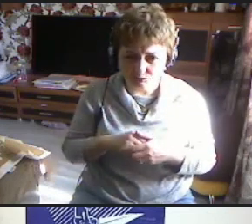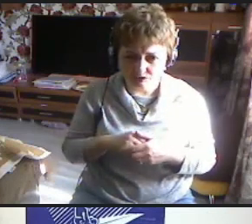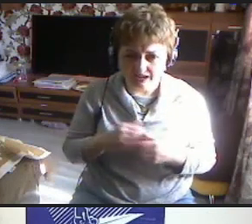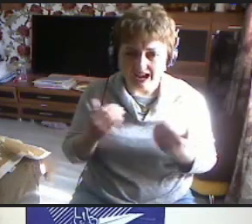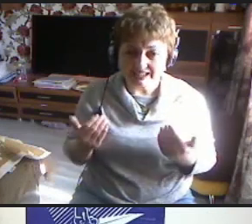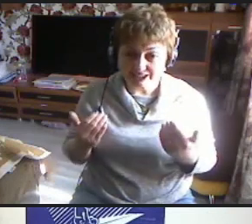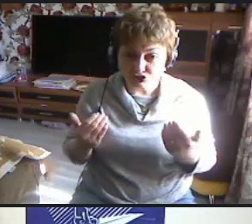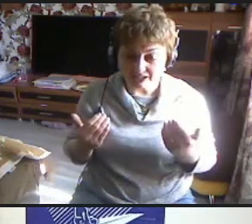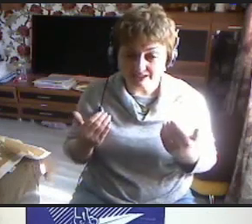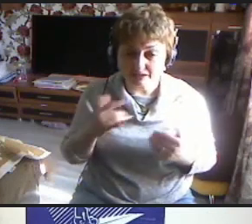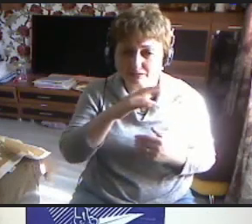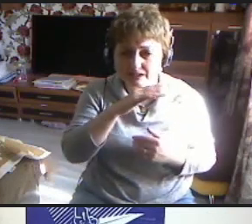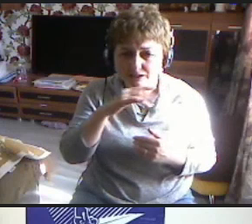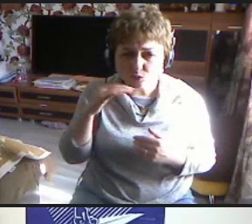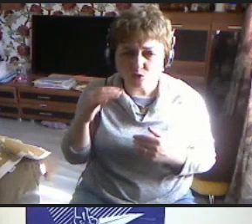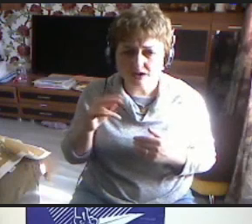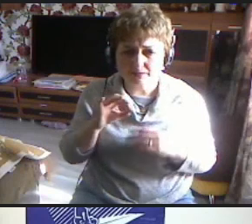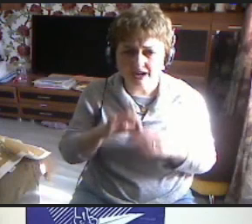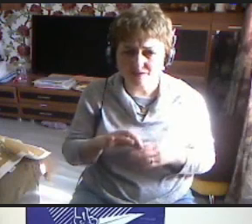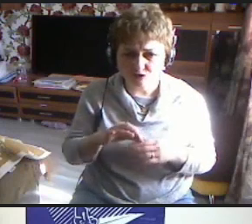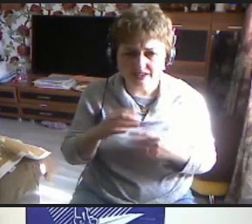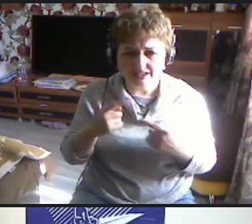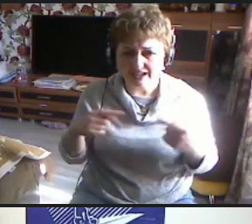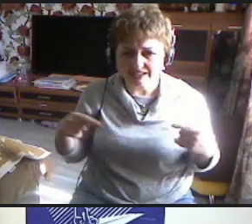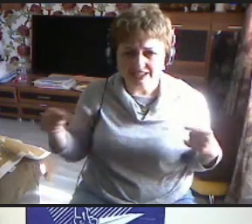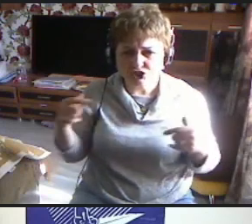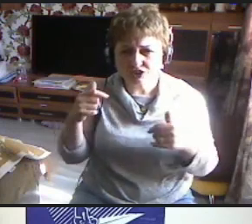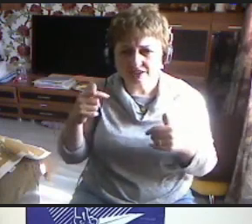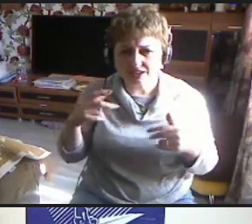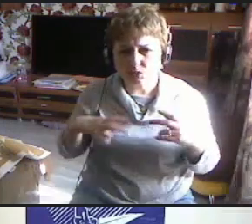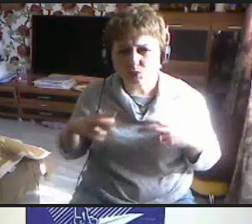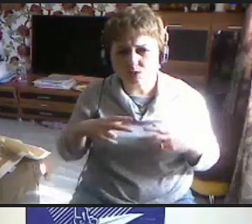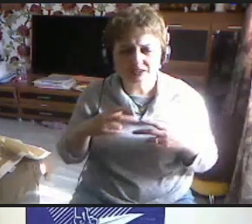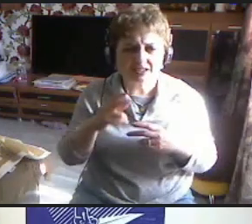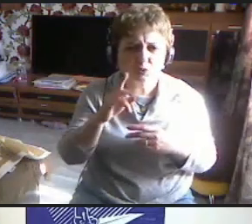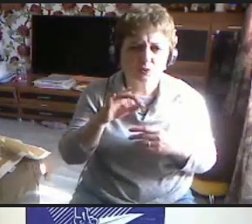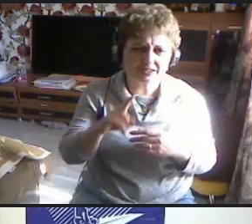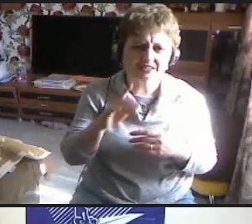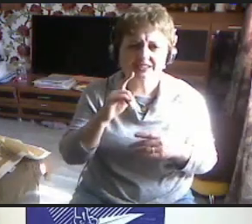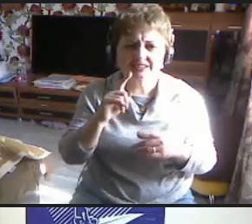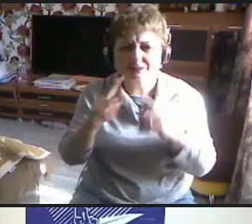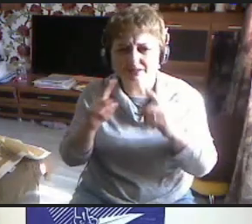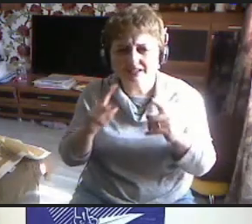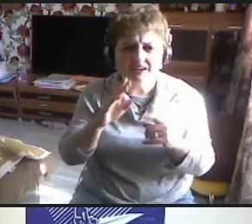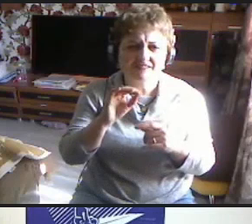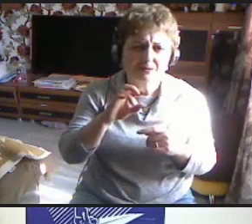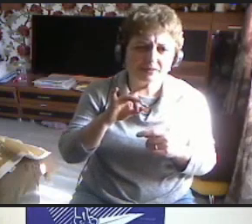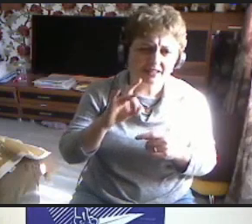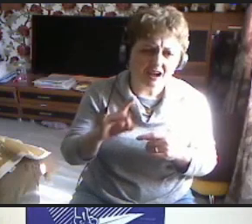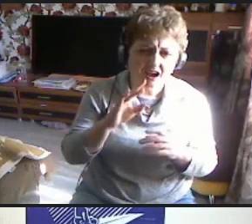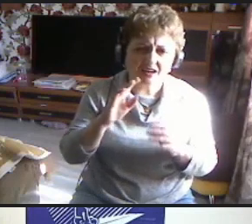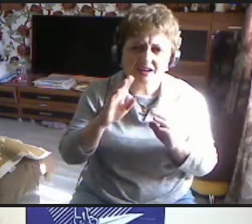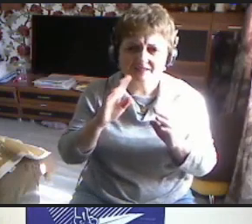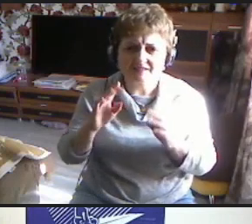много проводится различных курсов, семинаров, вебинаров по развитию инклюзивных подходов и